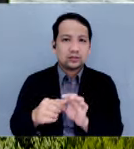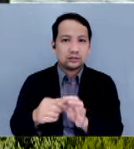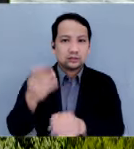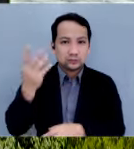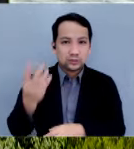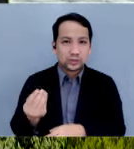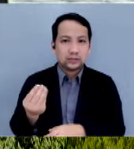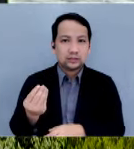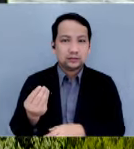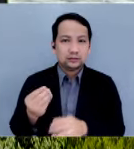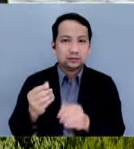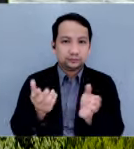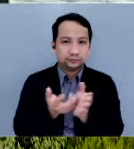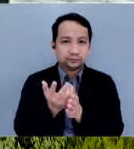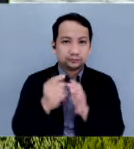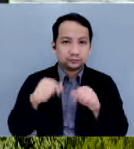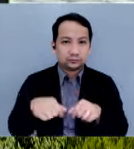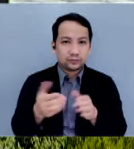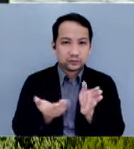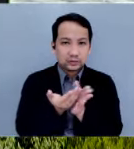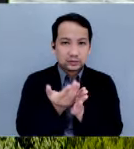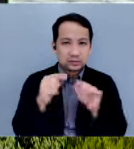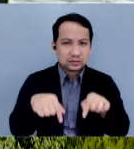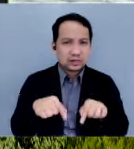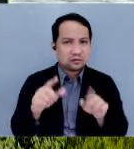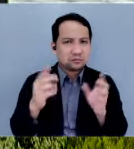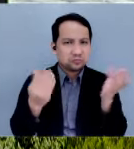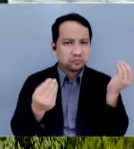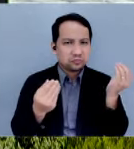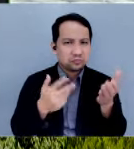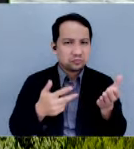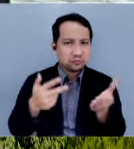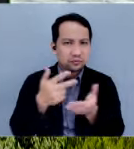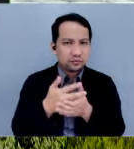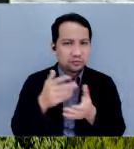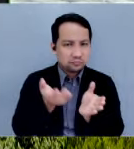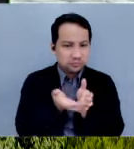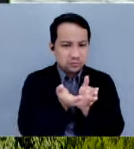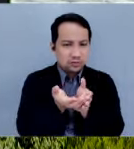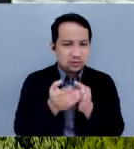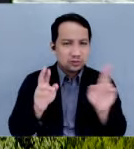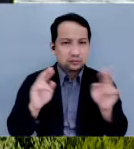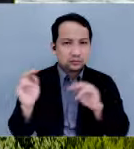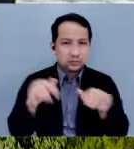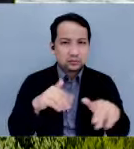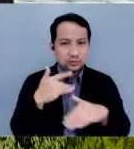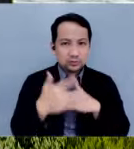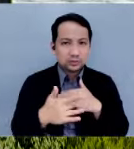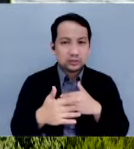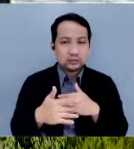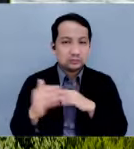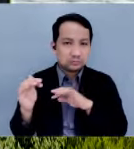nasa frontline ng balita niyan si Dave Abuel. Dave, may mga kapatid na ba tayo dyan na maaga bumiyahe?